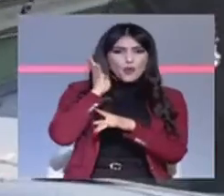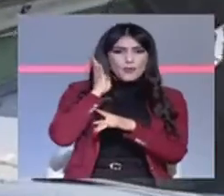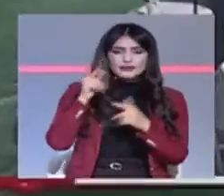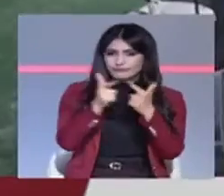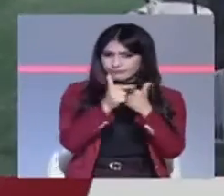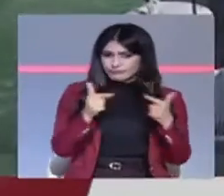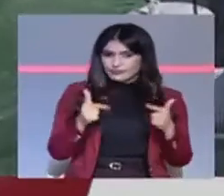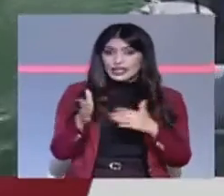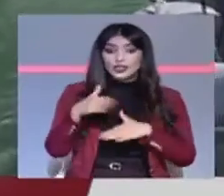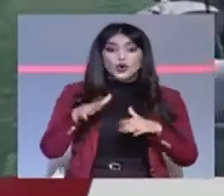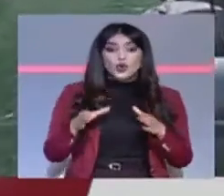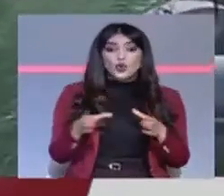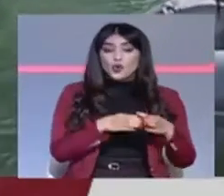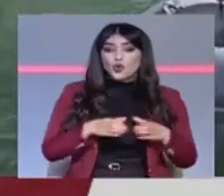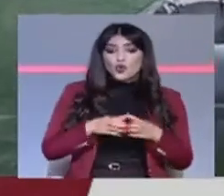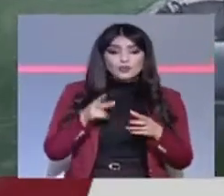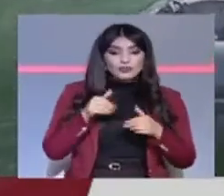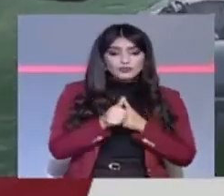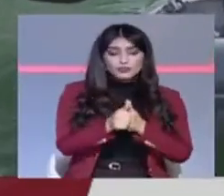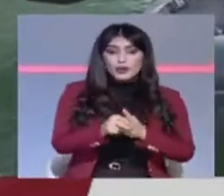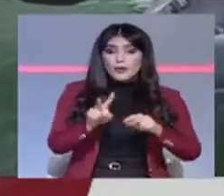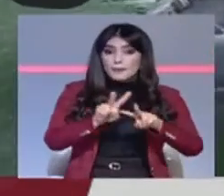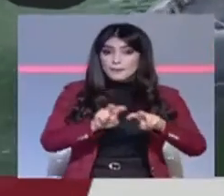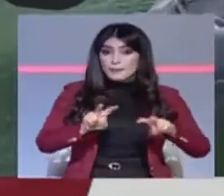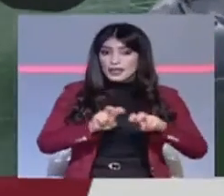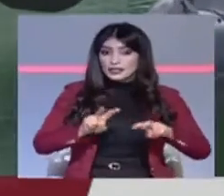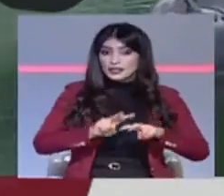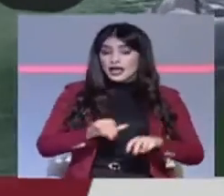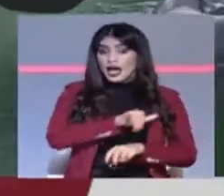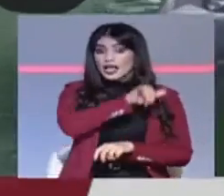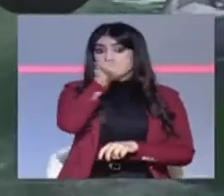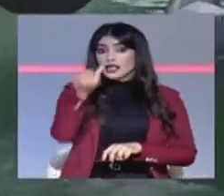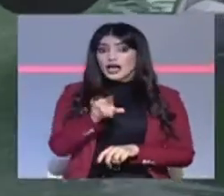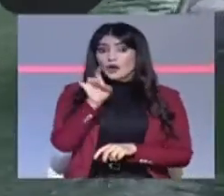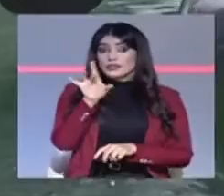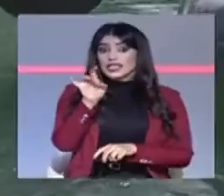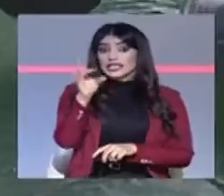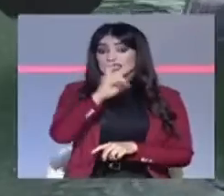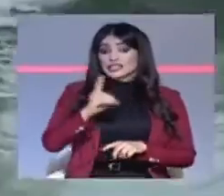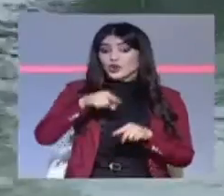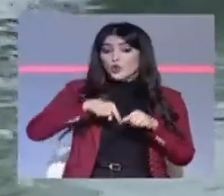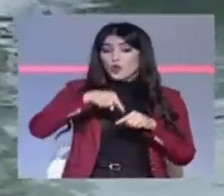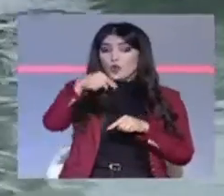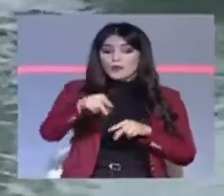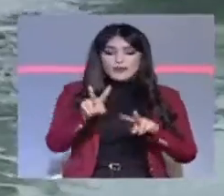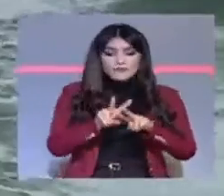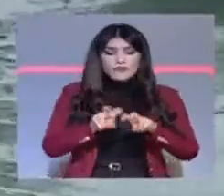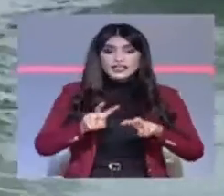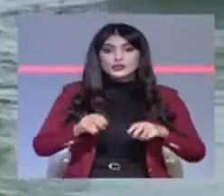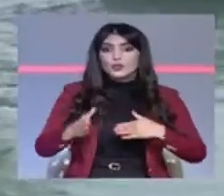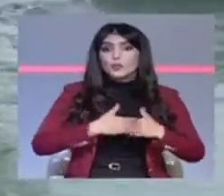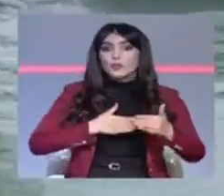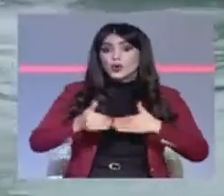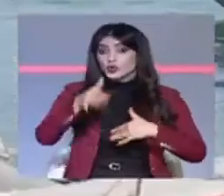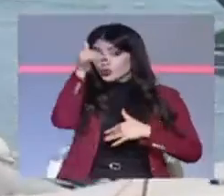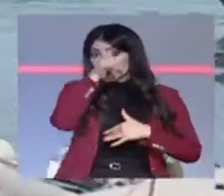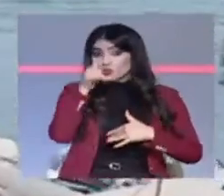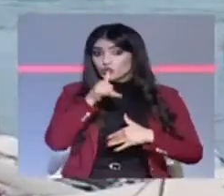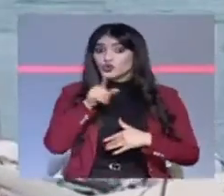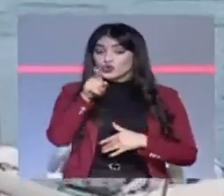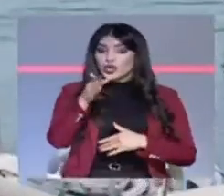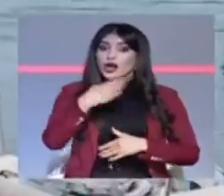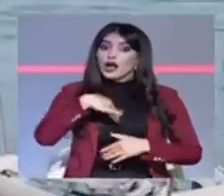جوله هذا الفريق ال استكشافيه الى غايه الخامس عشر من ديسمبر القادم على امل ان تكلل مجهوداتهم